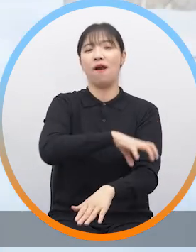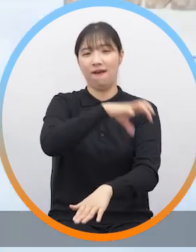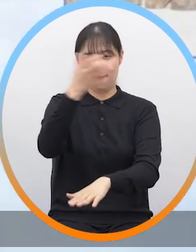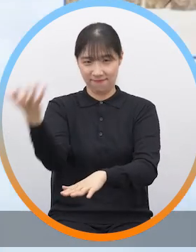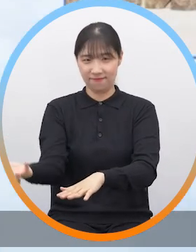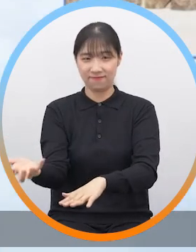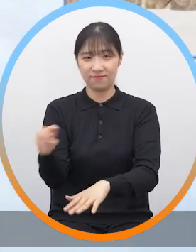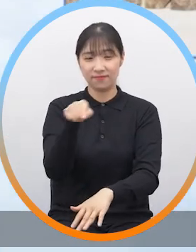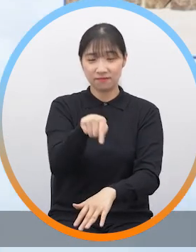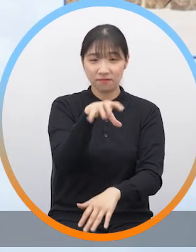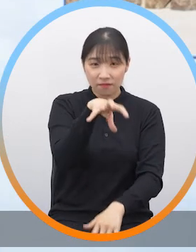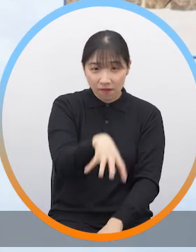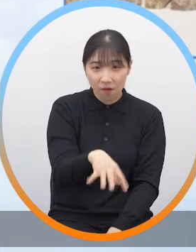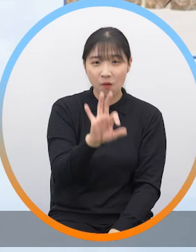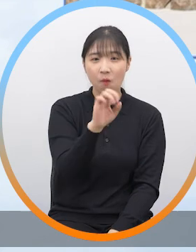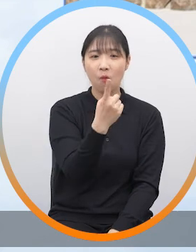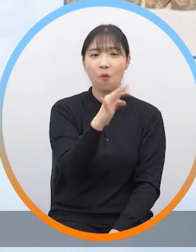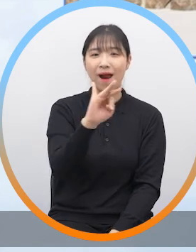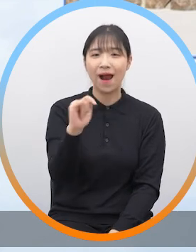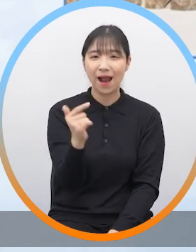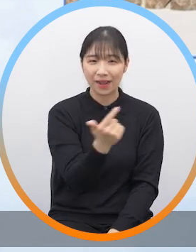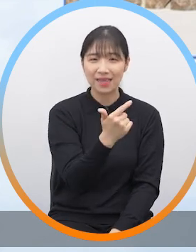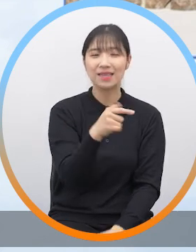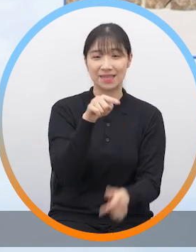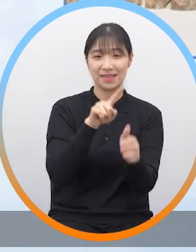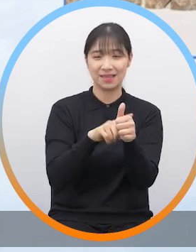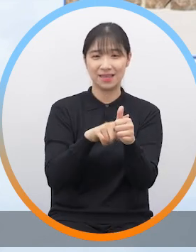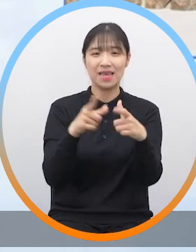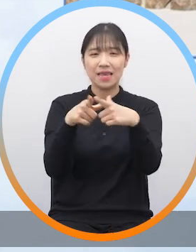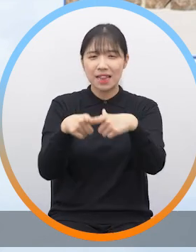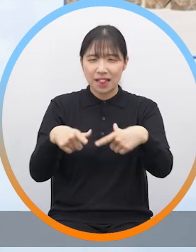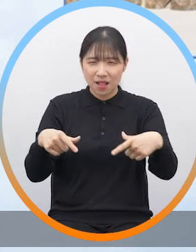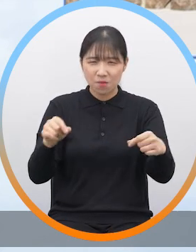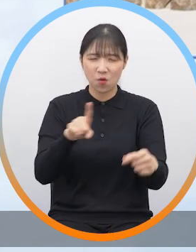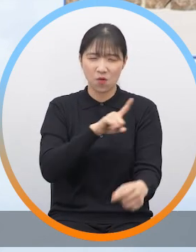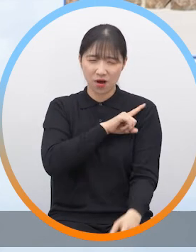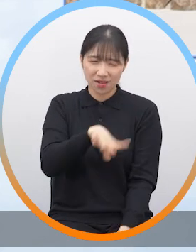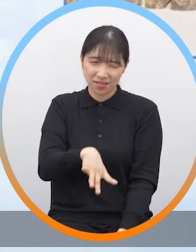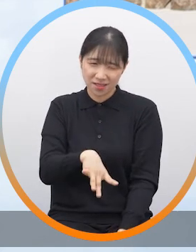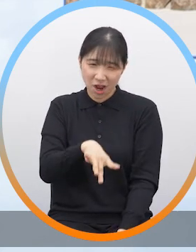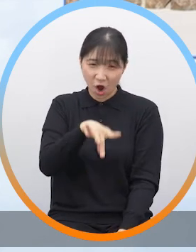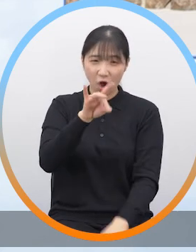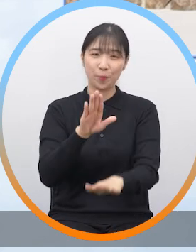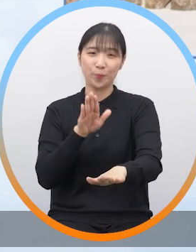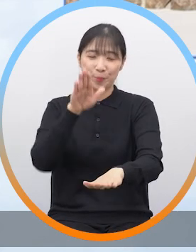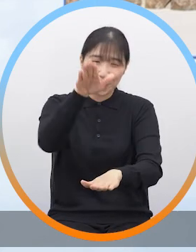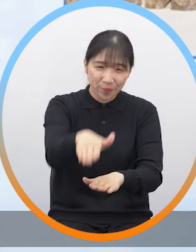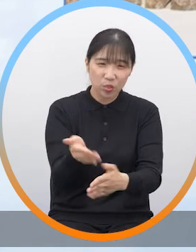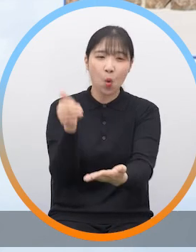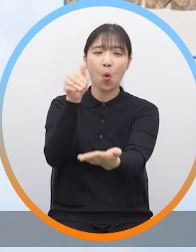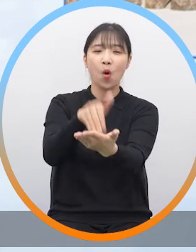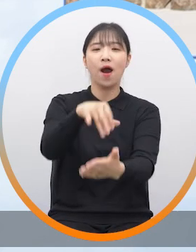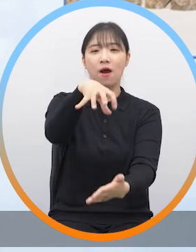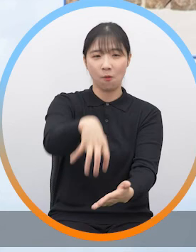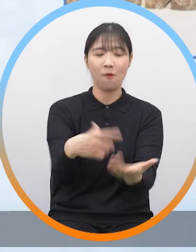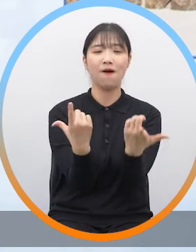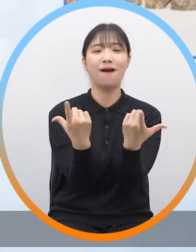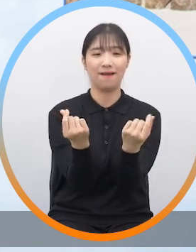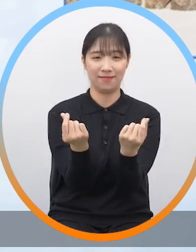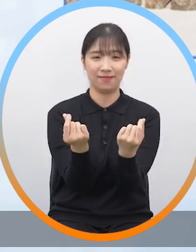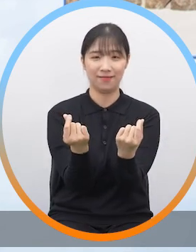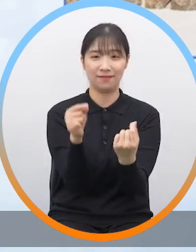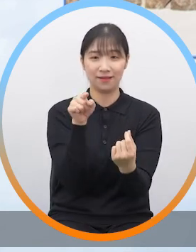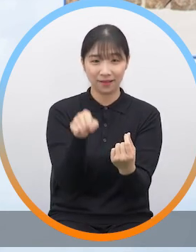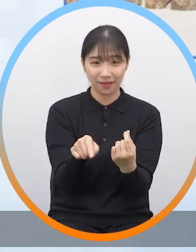따라서 이곳이 왕인 박사가 일본에 첫발을 내딛던 그런 초전지다.